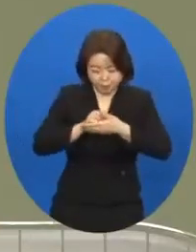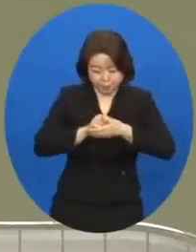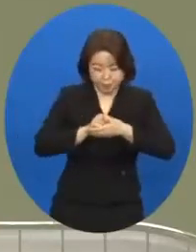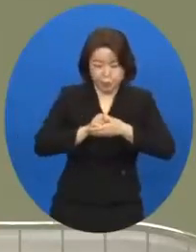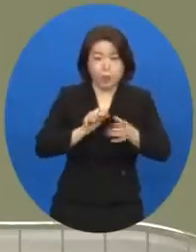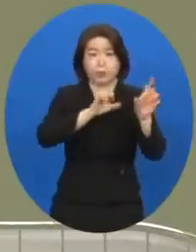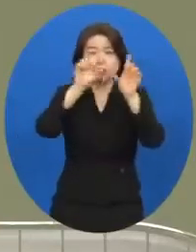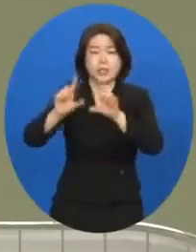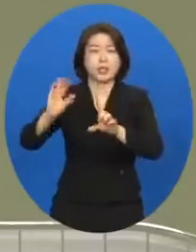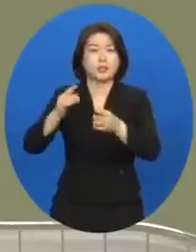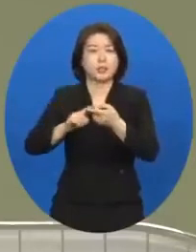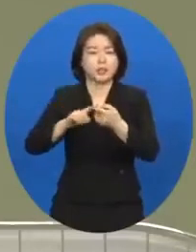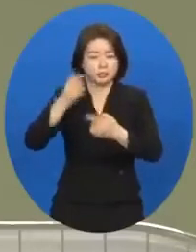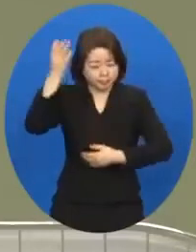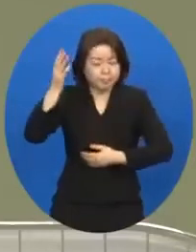잊으면 안 돼요.